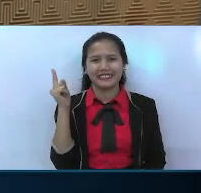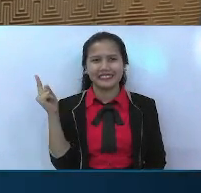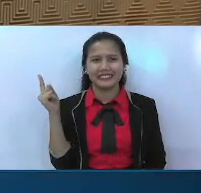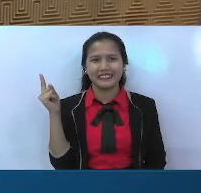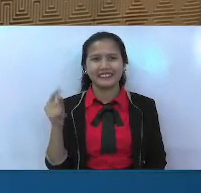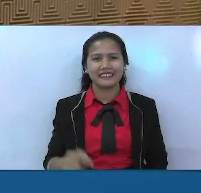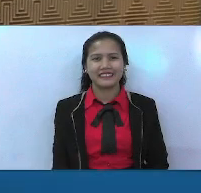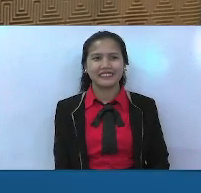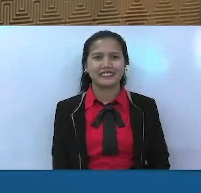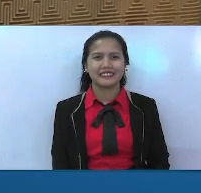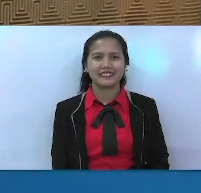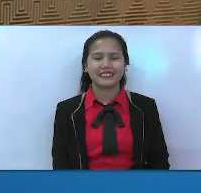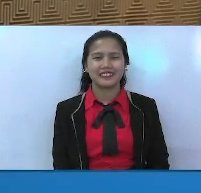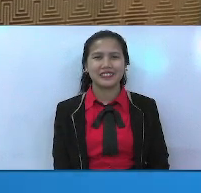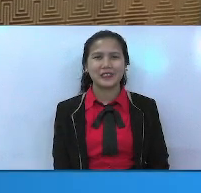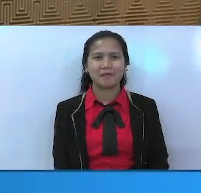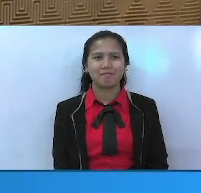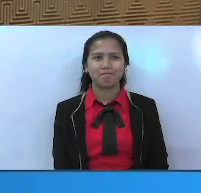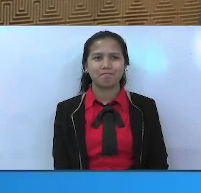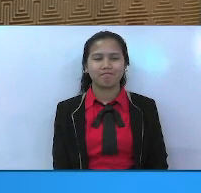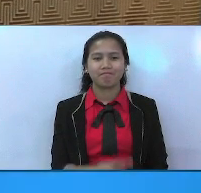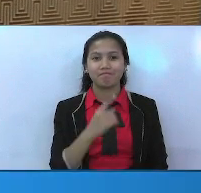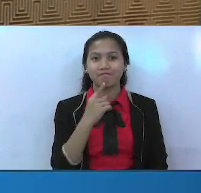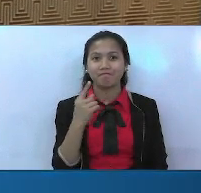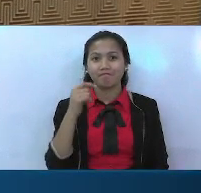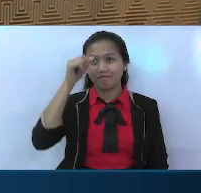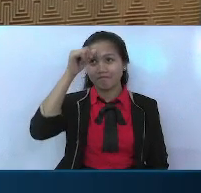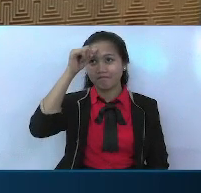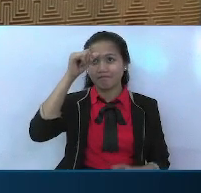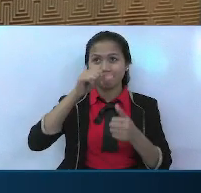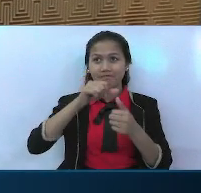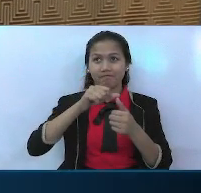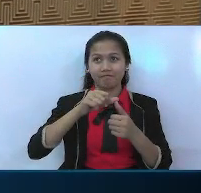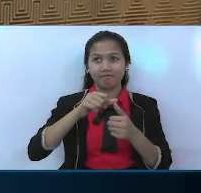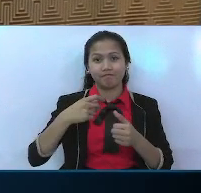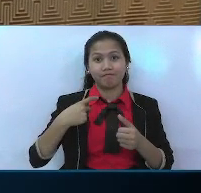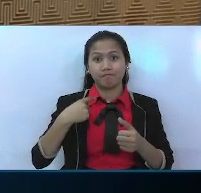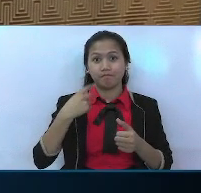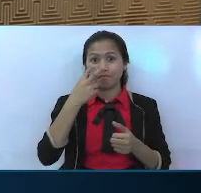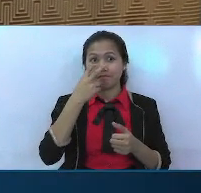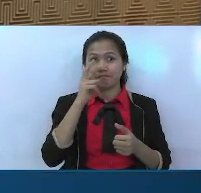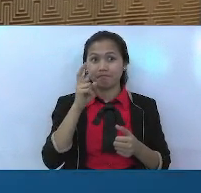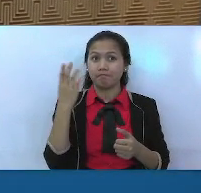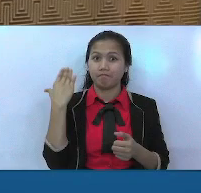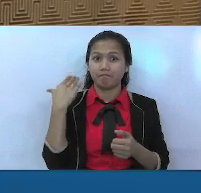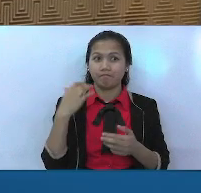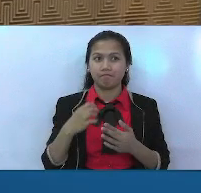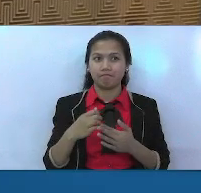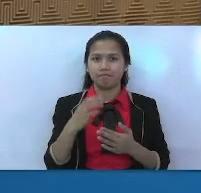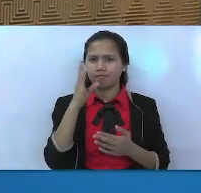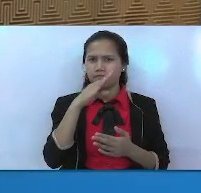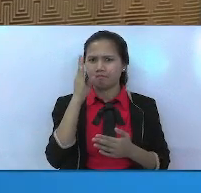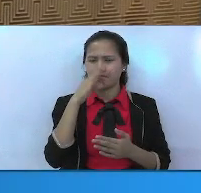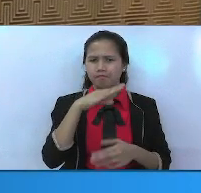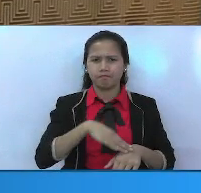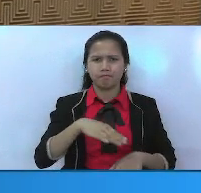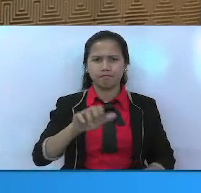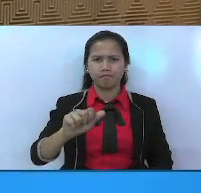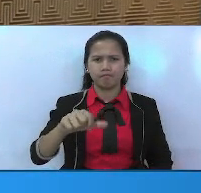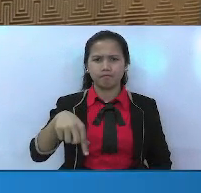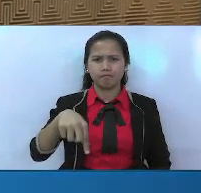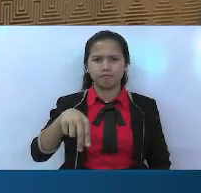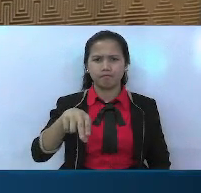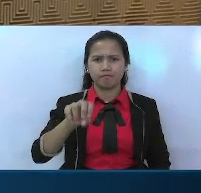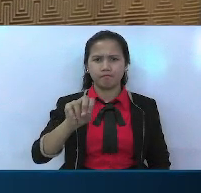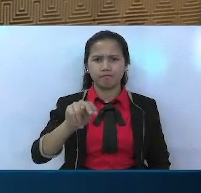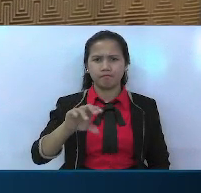yung kanina, no? Sampas yung tabi sa mga naghahapunan. May nakita, ang baho doon sa agonsilyo eh. Pambira yung natagpuan doon, pinagapang ko yung may